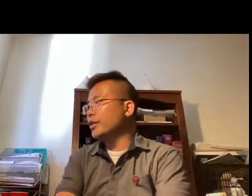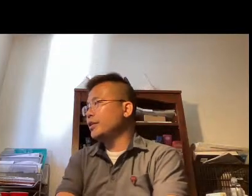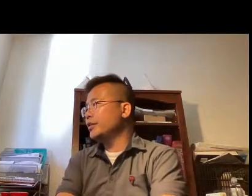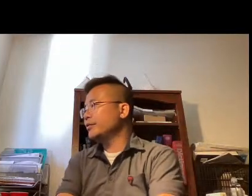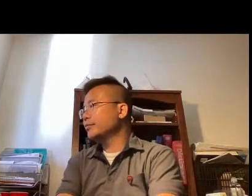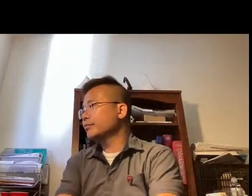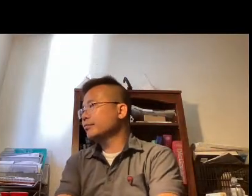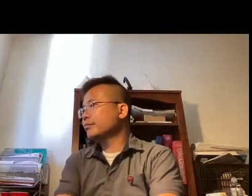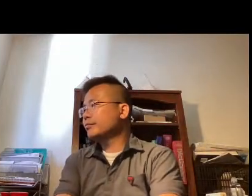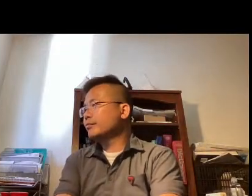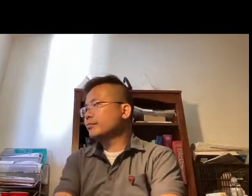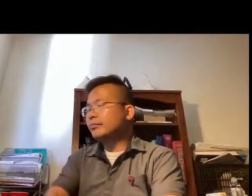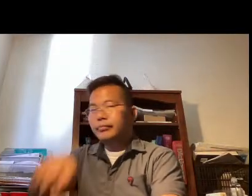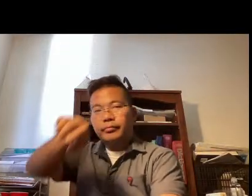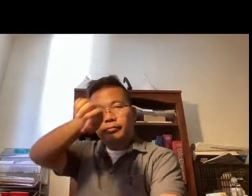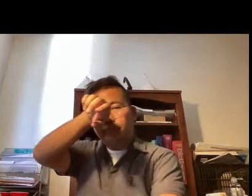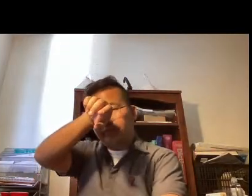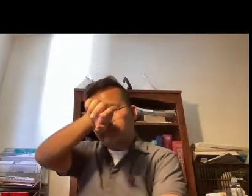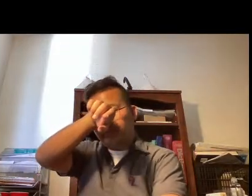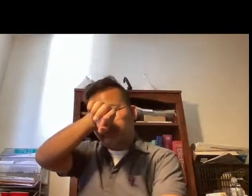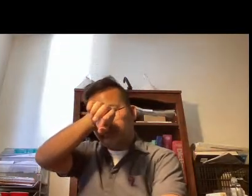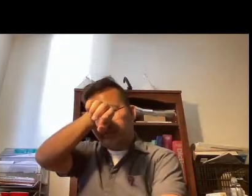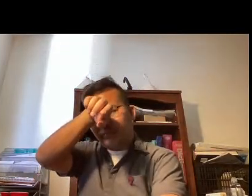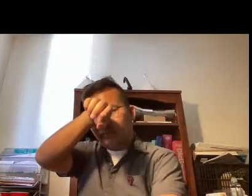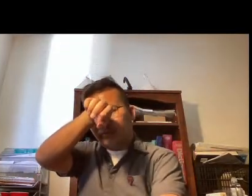Không có chạy.